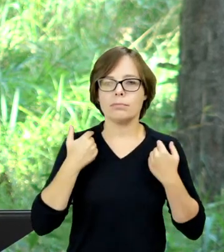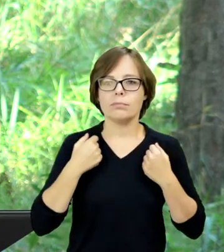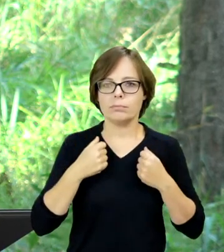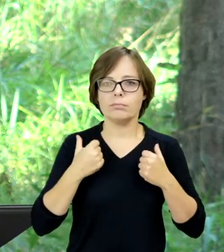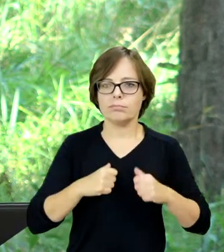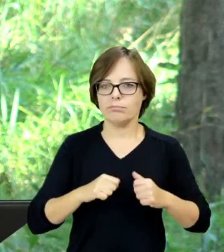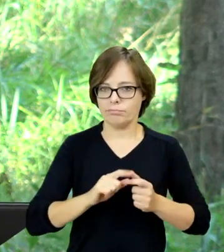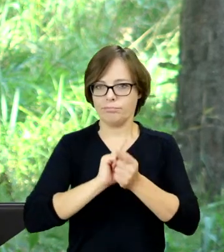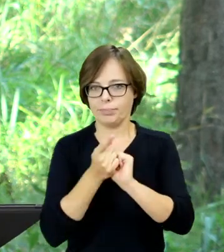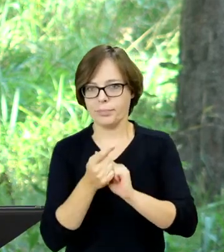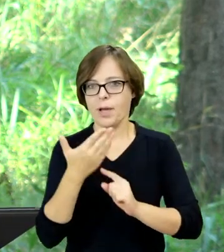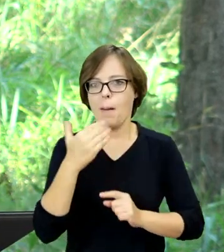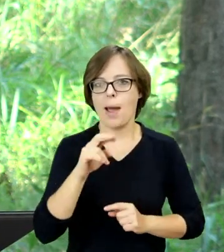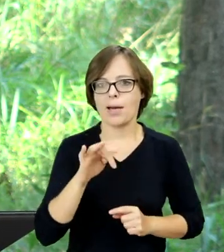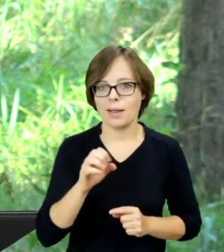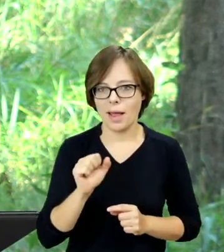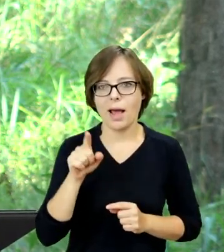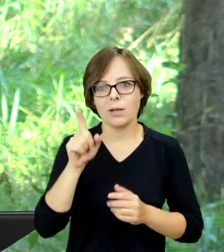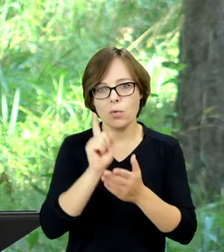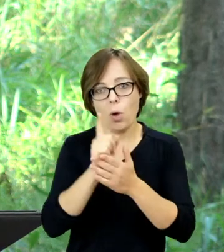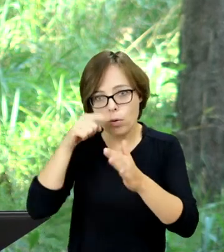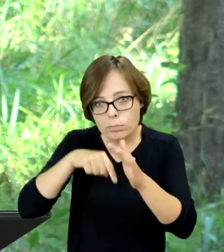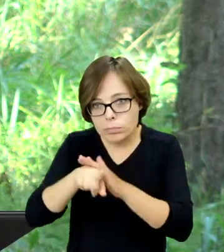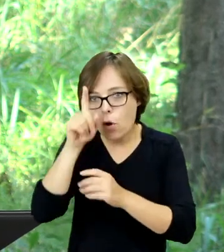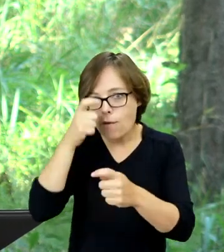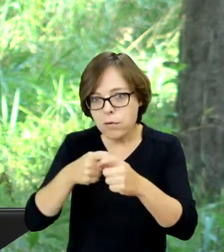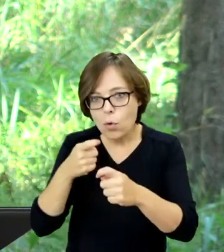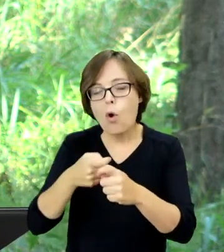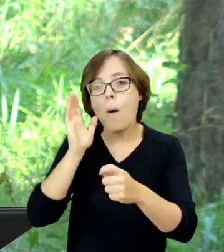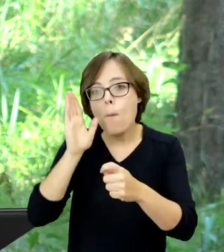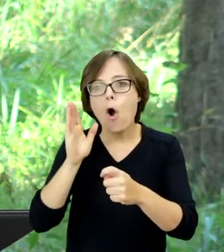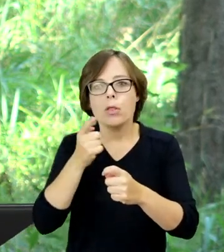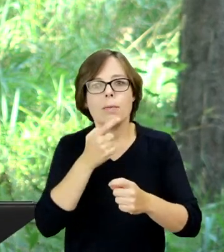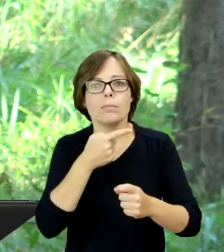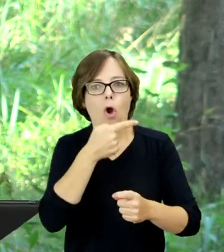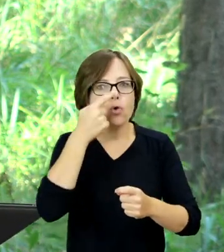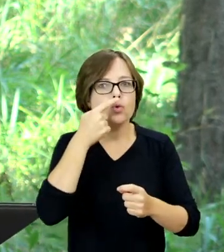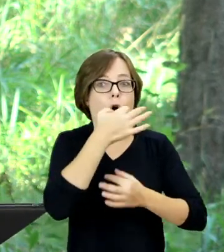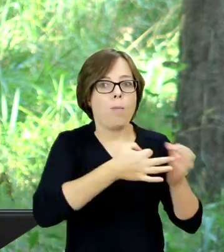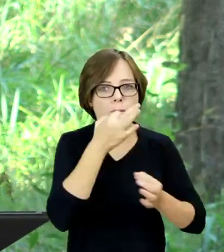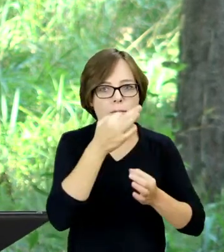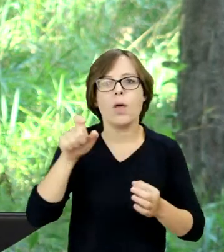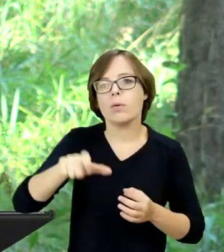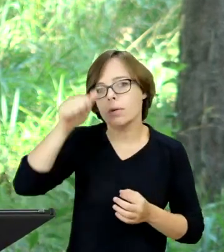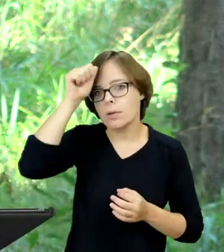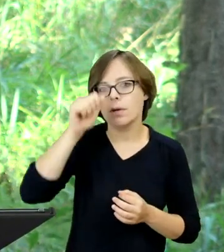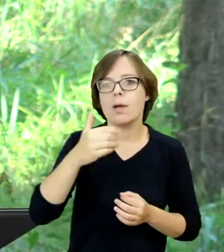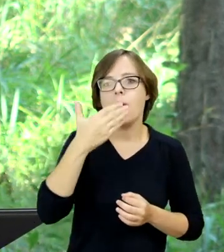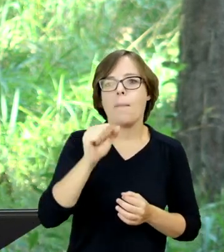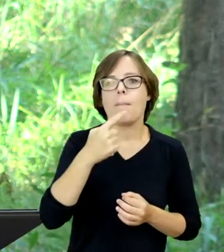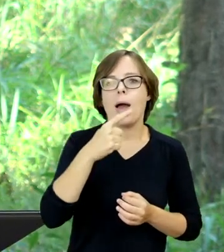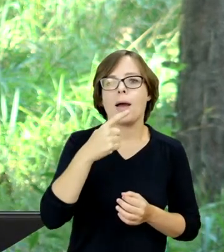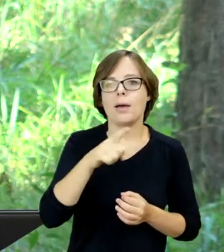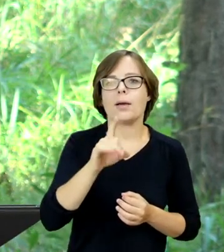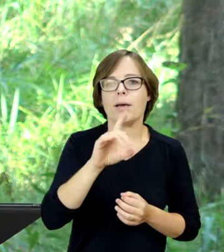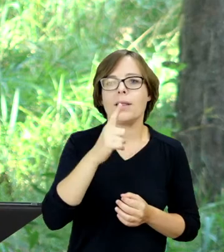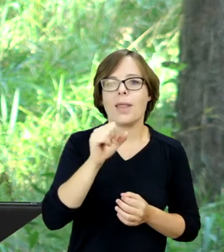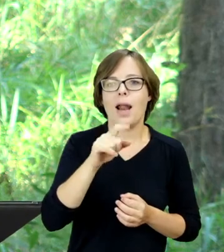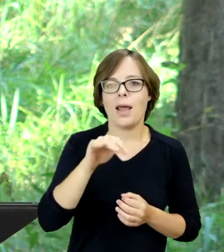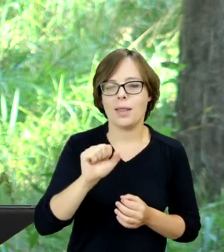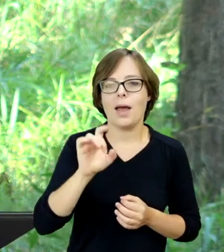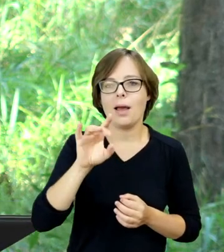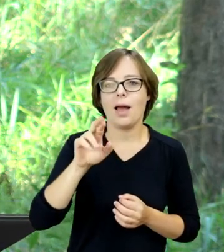się na terytorium wroga, a potem składała raporty samemu Kościuszce. Nazywała się Magdalena Granasowa. Proszę zapamiętać to